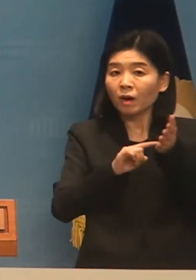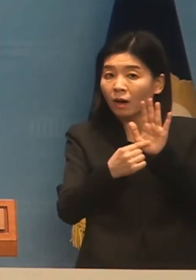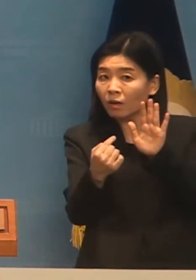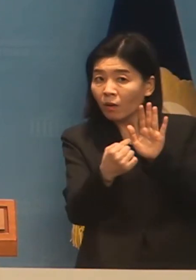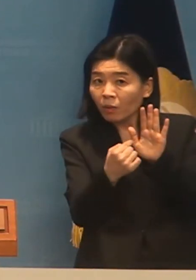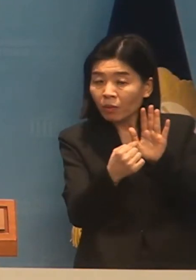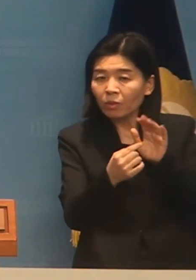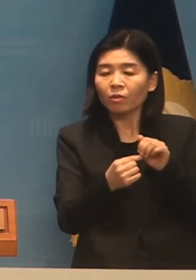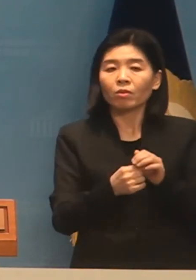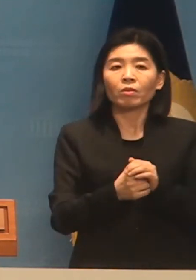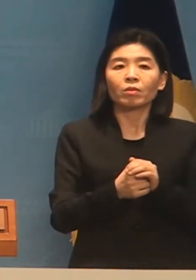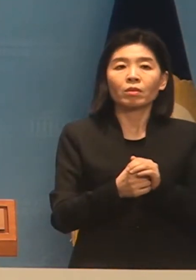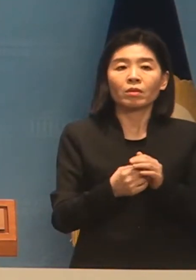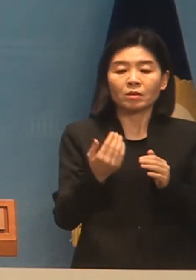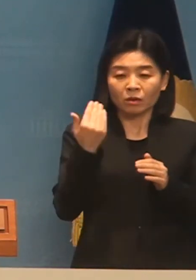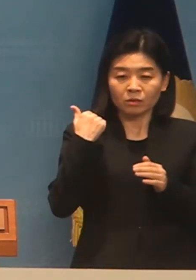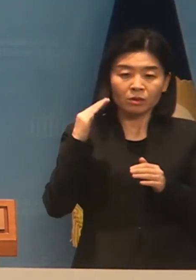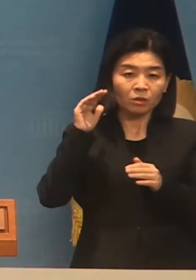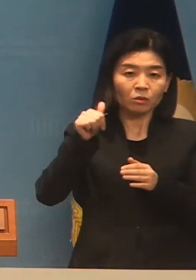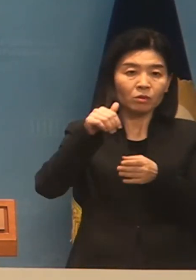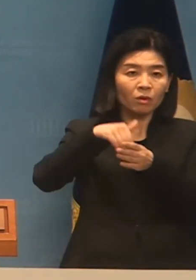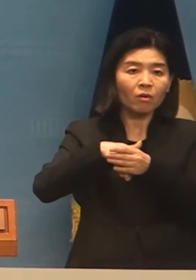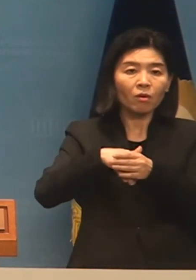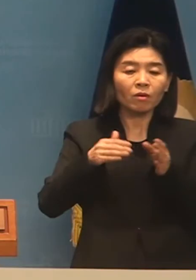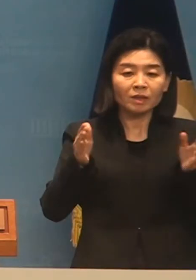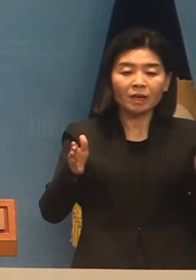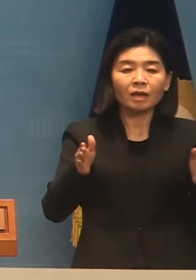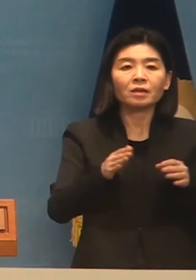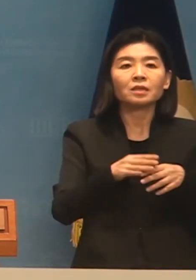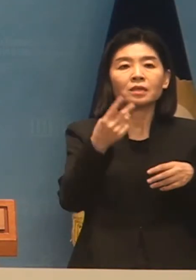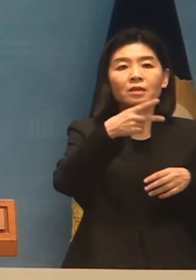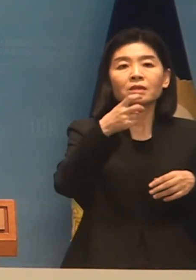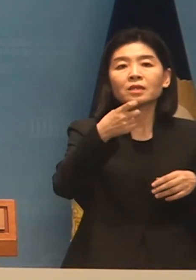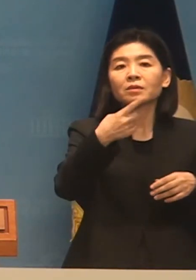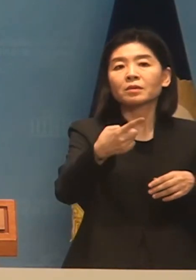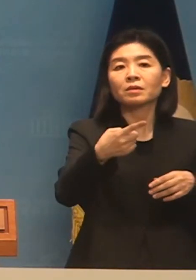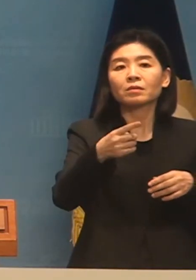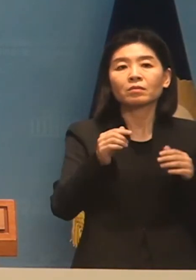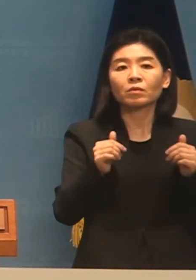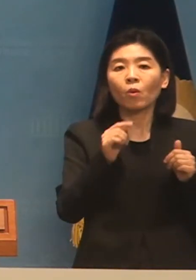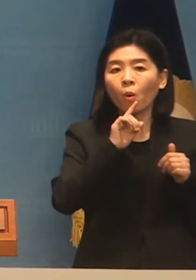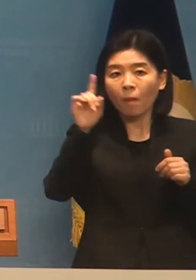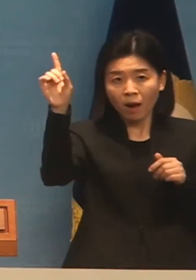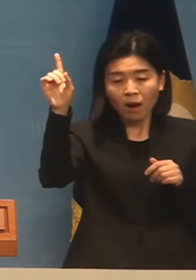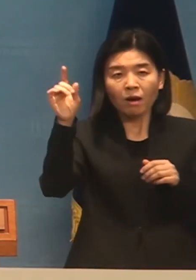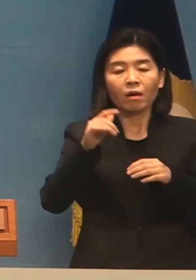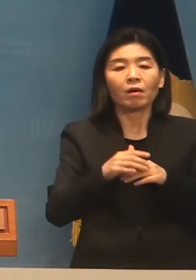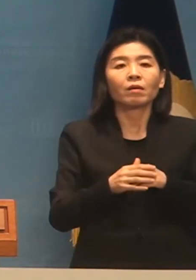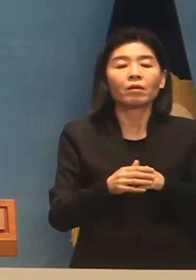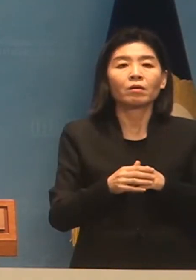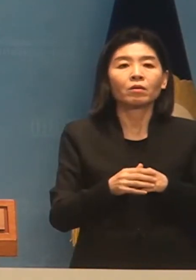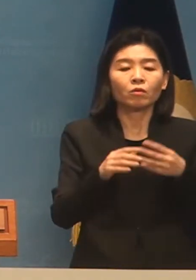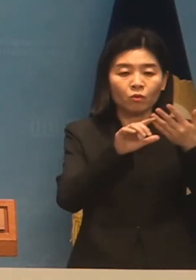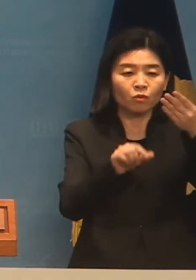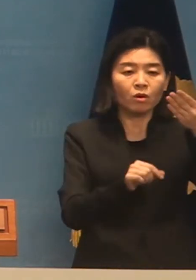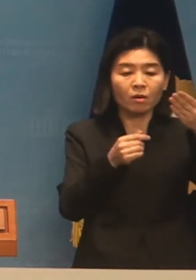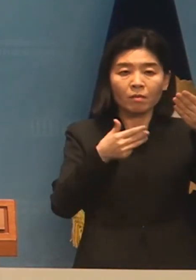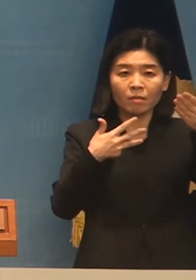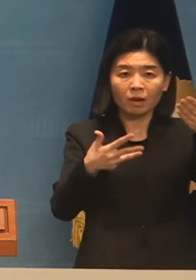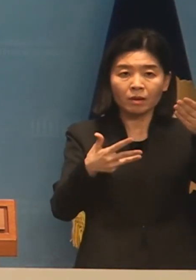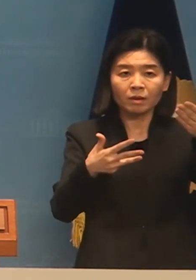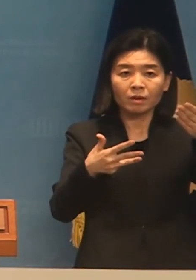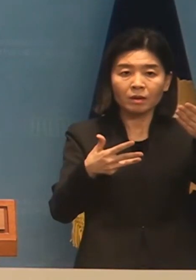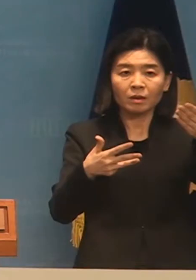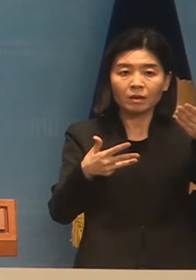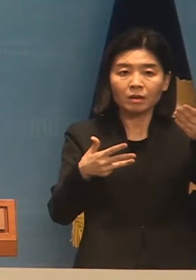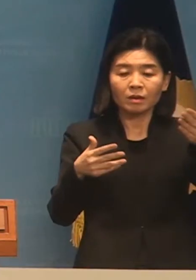저희 타스행이 이미 대선 기간 중 2021년에 고발해서 아까 말씀드린 대로 9월 8일 공소시효